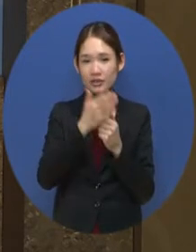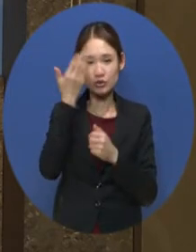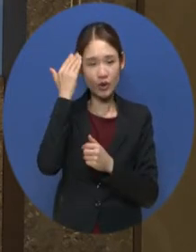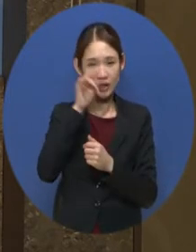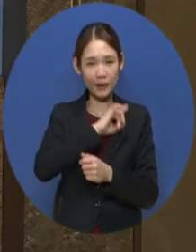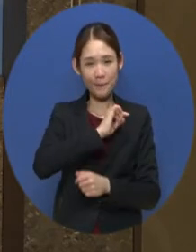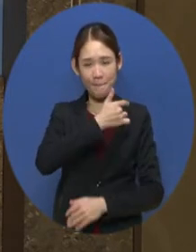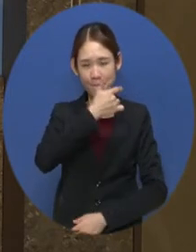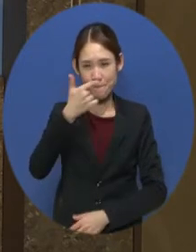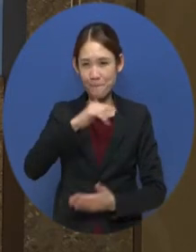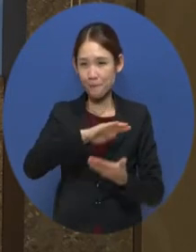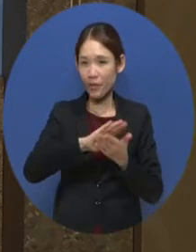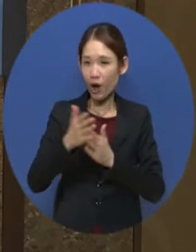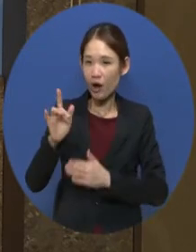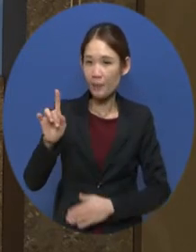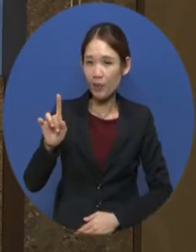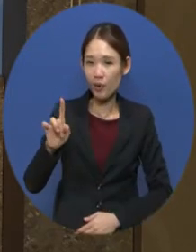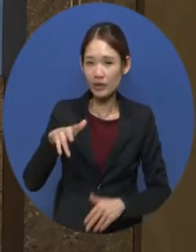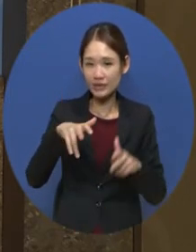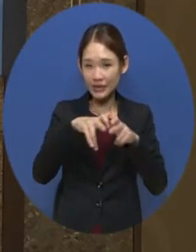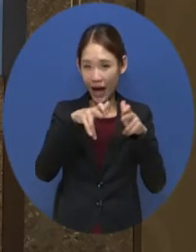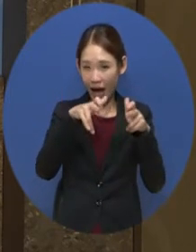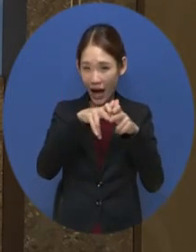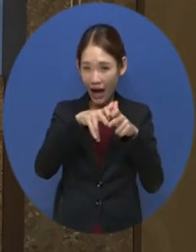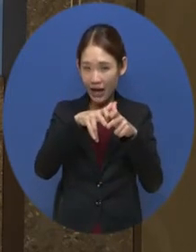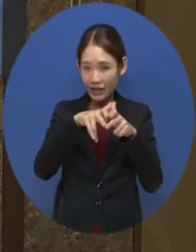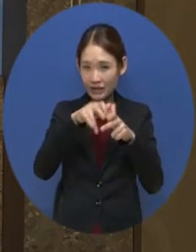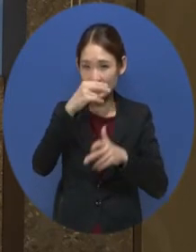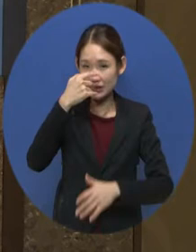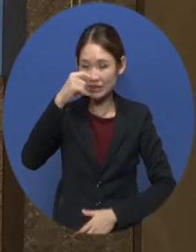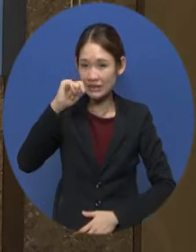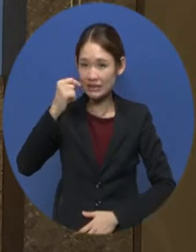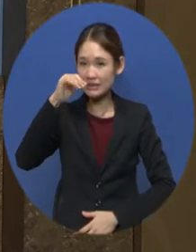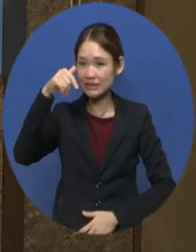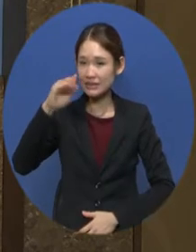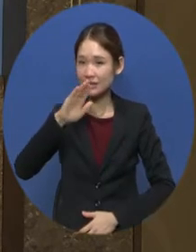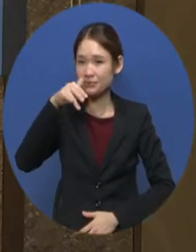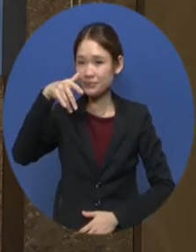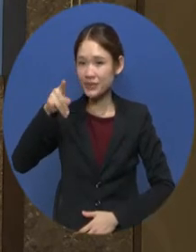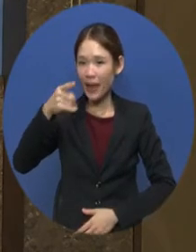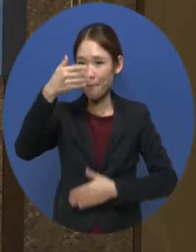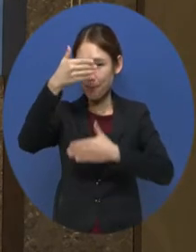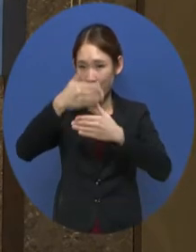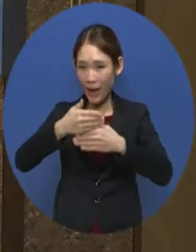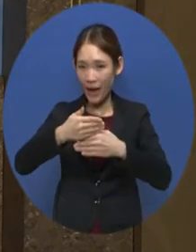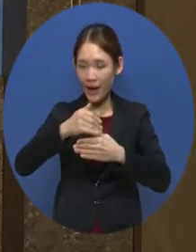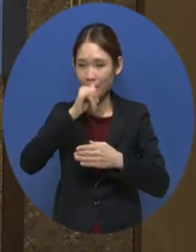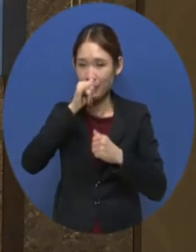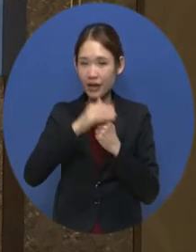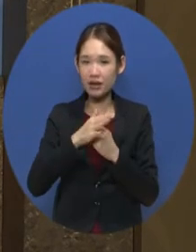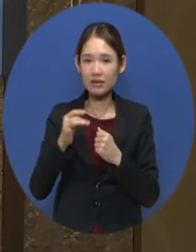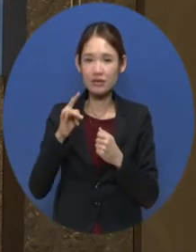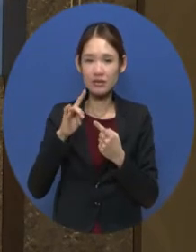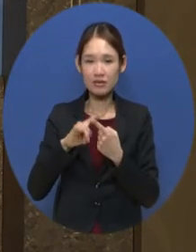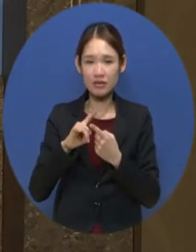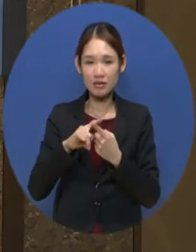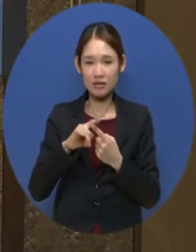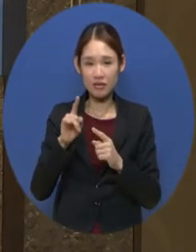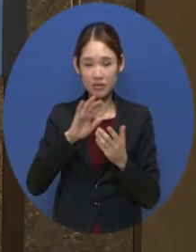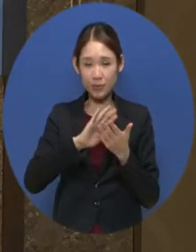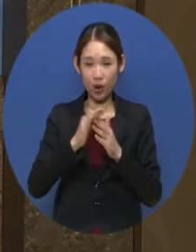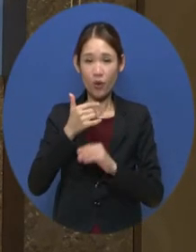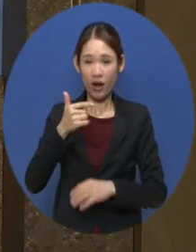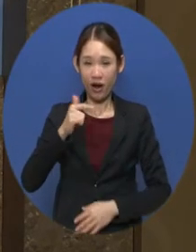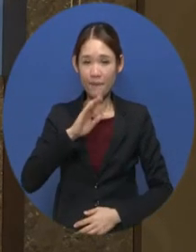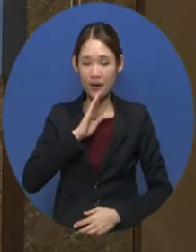큰 변화가 있었던 것이 장애인 그 등급 이 예, 폐지가 됐죠. 예. 예, 폐지가 되면서 이것도 하나의 큰